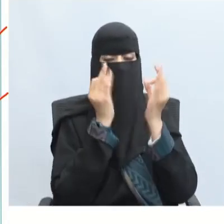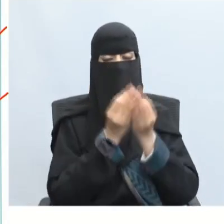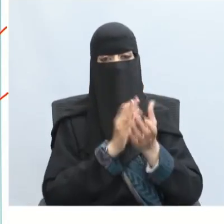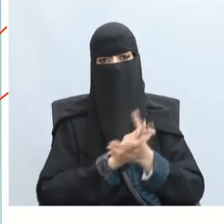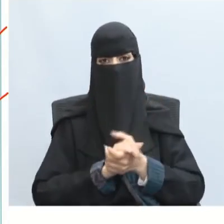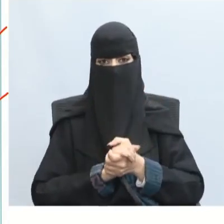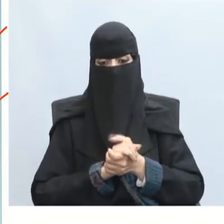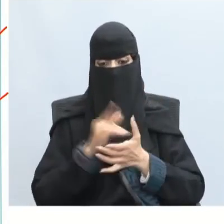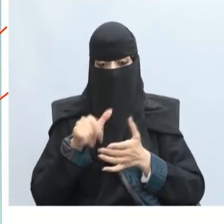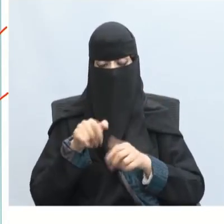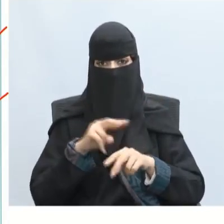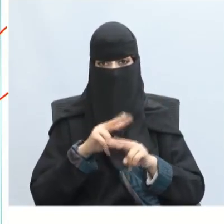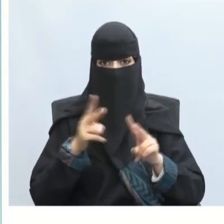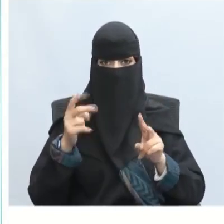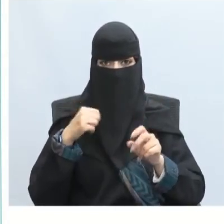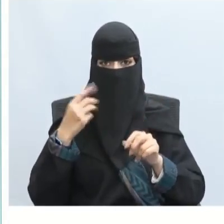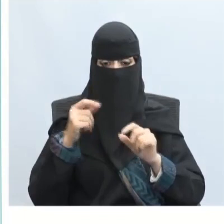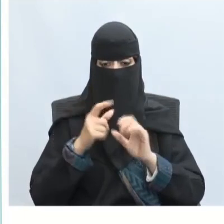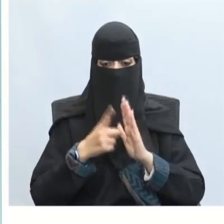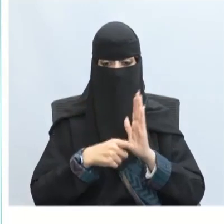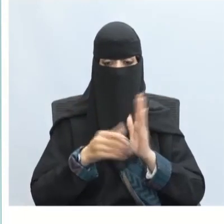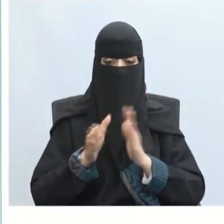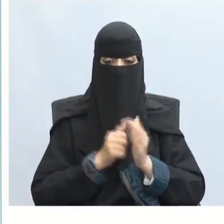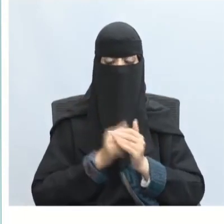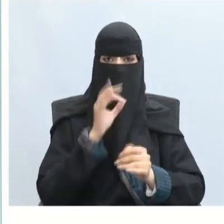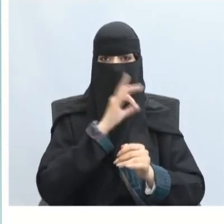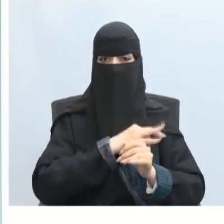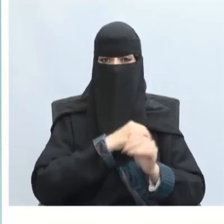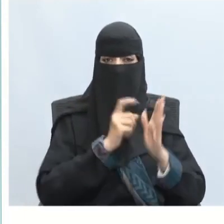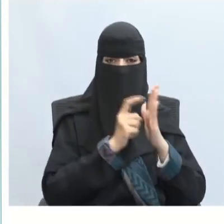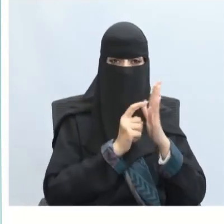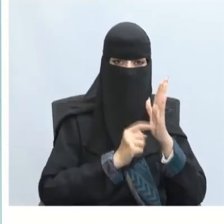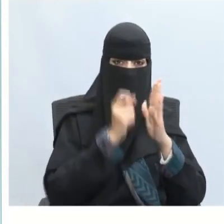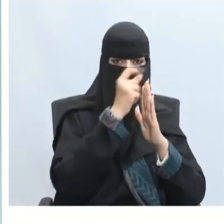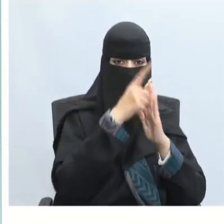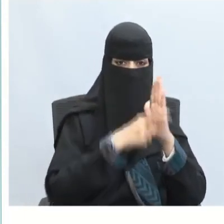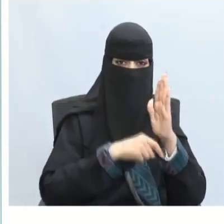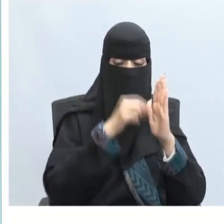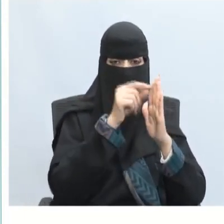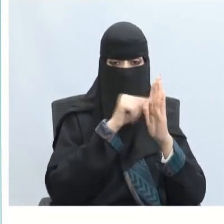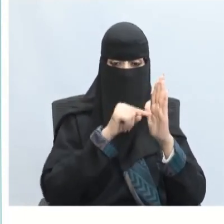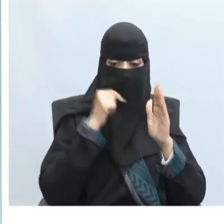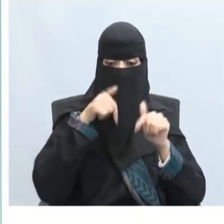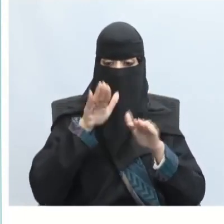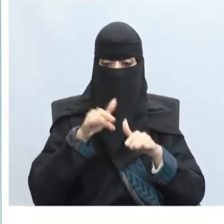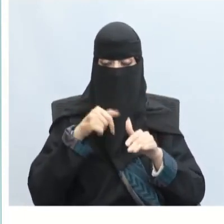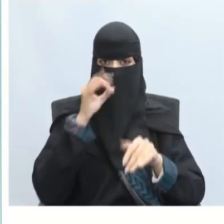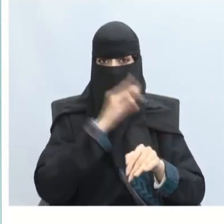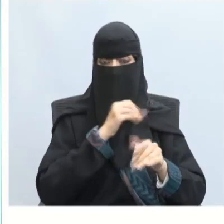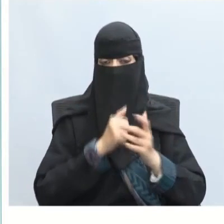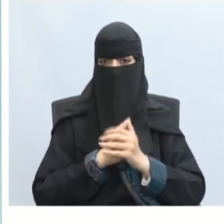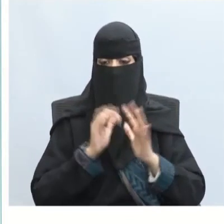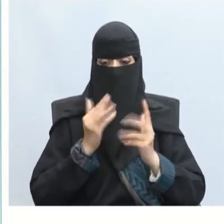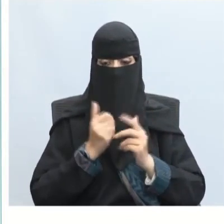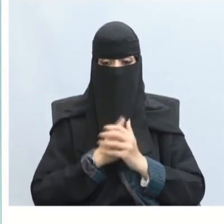المجتمع هذه انواع اللوائح ثلاثه فوائد الانظمه واللوائح للانظمه واللوائح